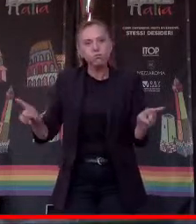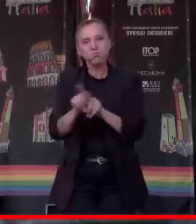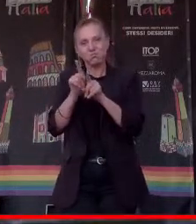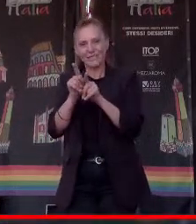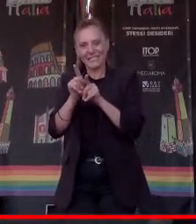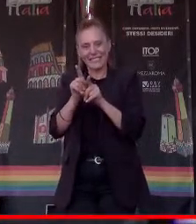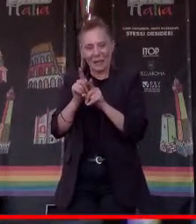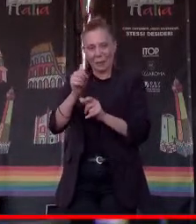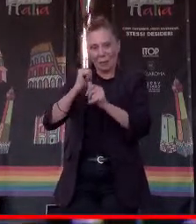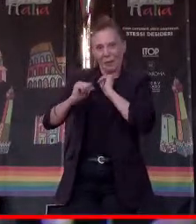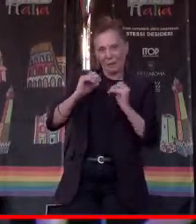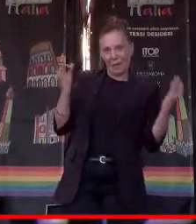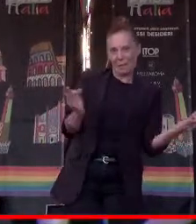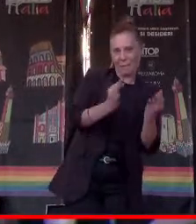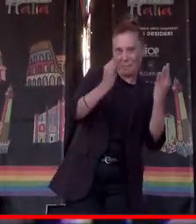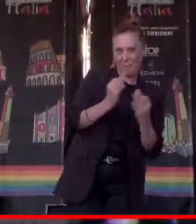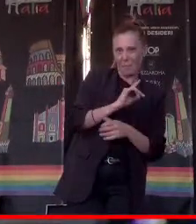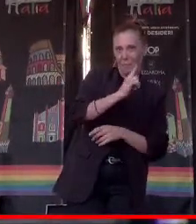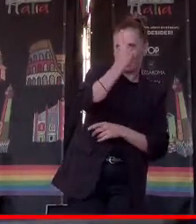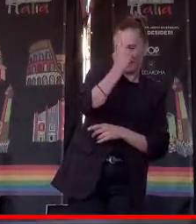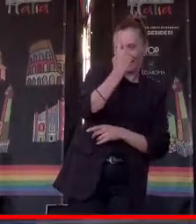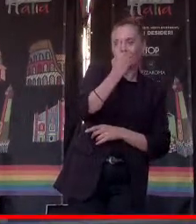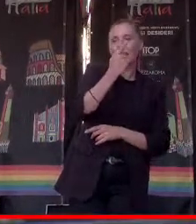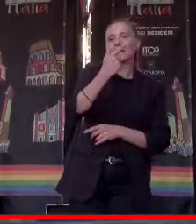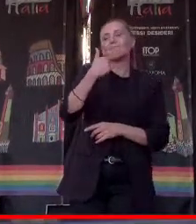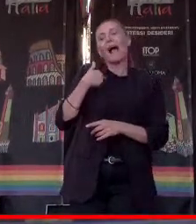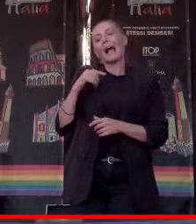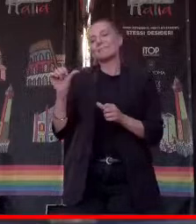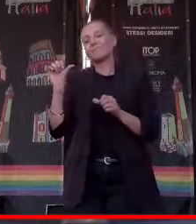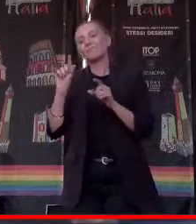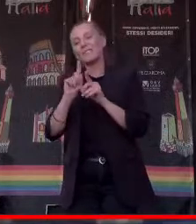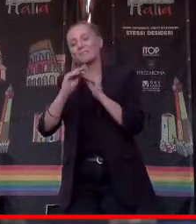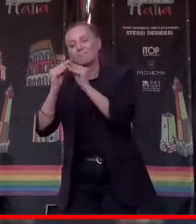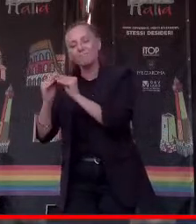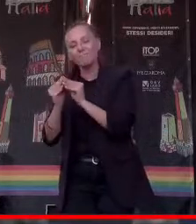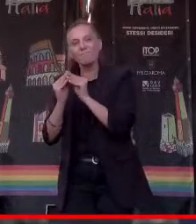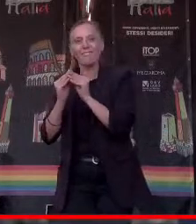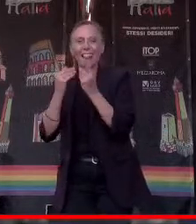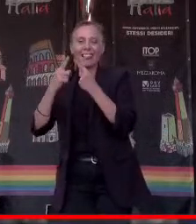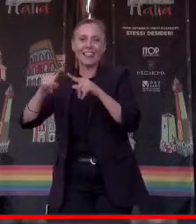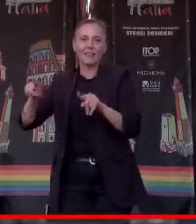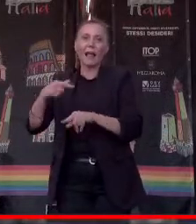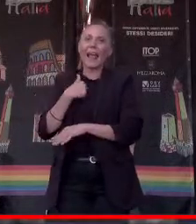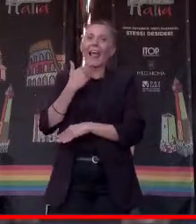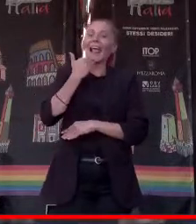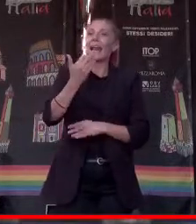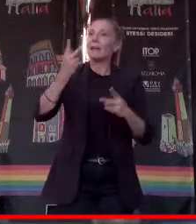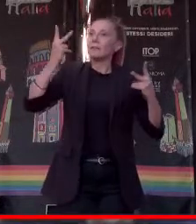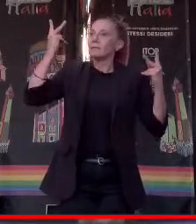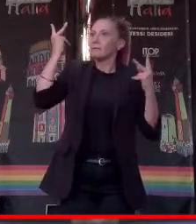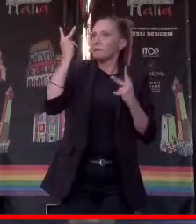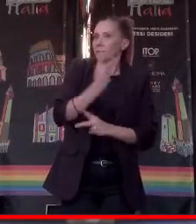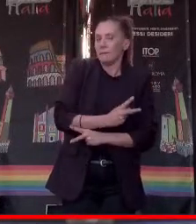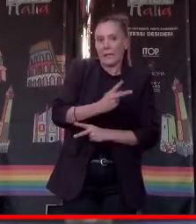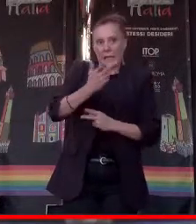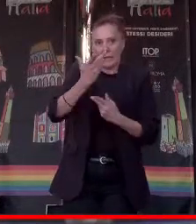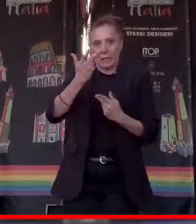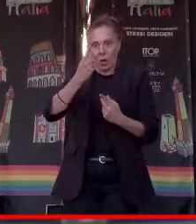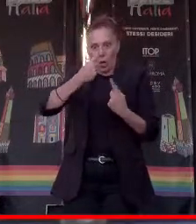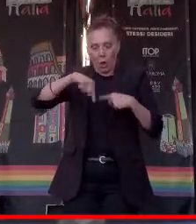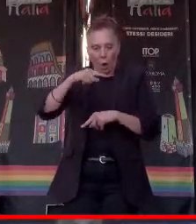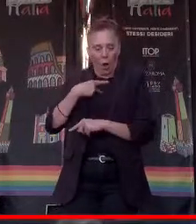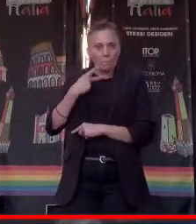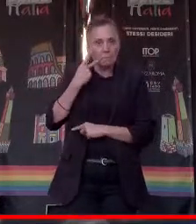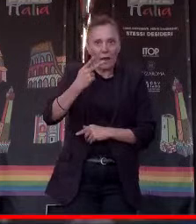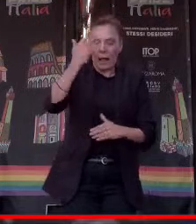voluto provare e sperimentare un'altra cosa. Io ringrazio, al netto di tutti quanti i limiti straordinari che abbiamo